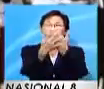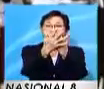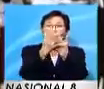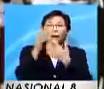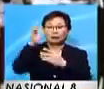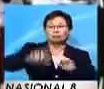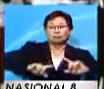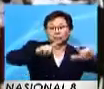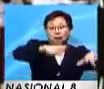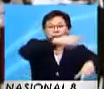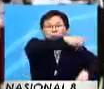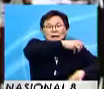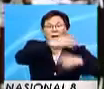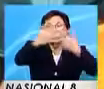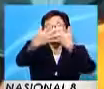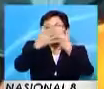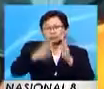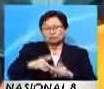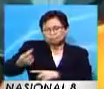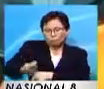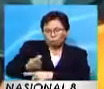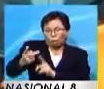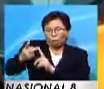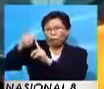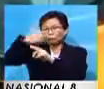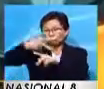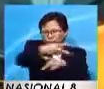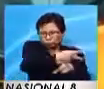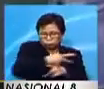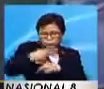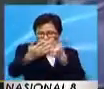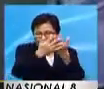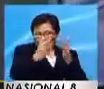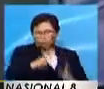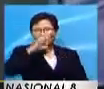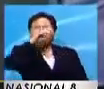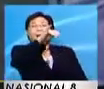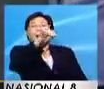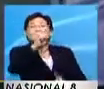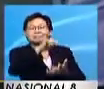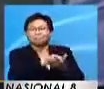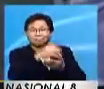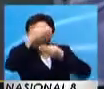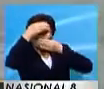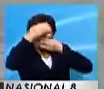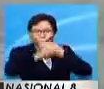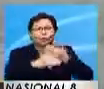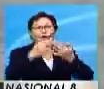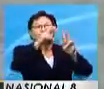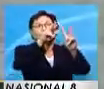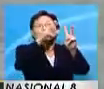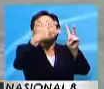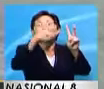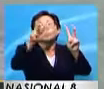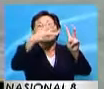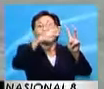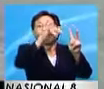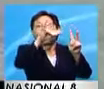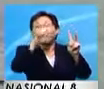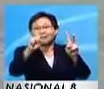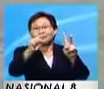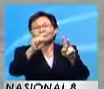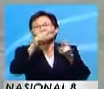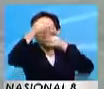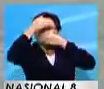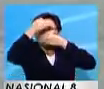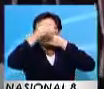juga akan menempatkan pegawai penjara yang dilatih khas bagi mengawasi banduan militan tersebut sehingga kini 213 individu termasuk